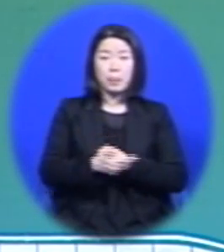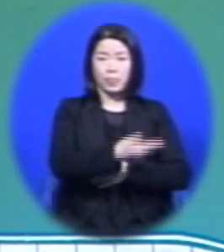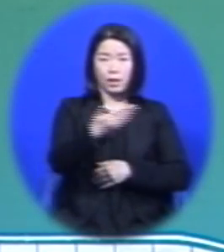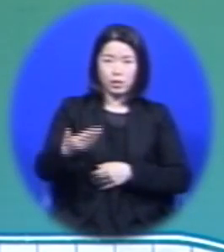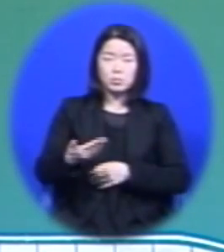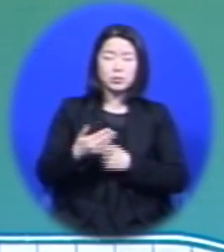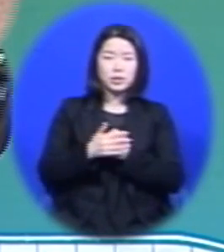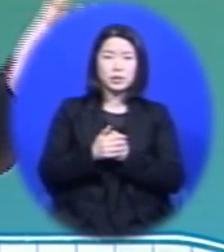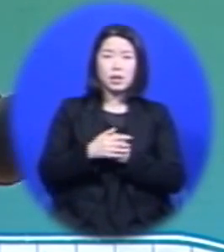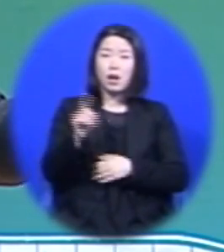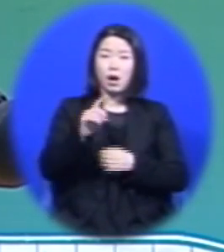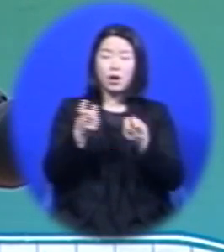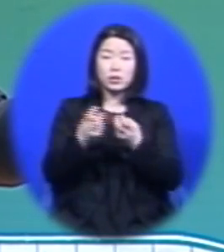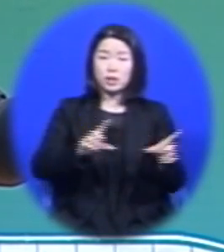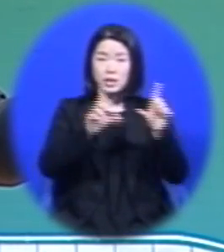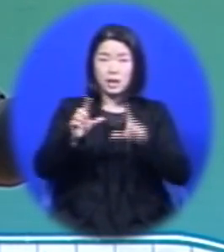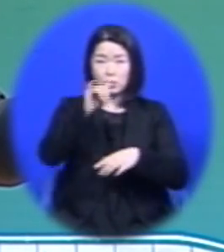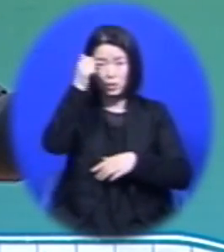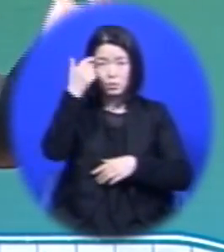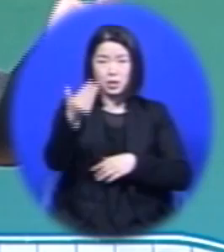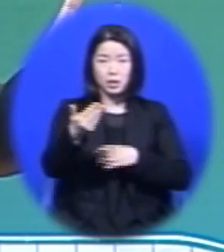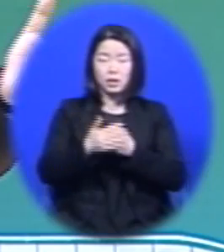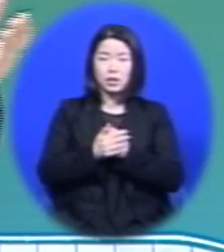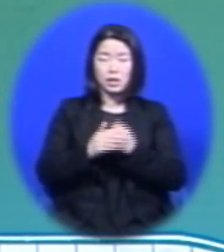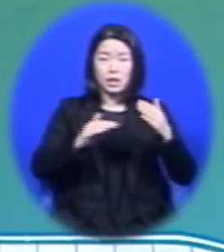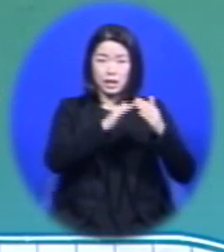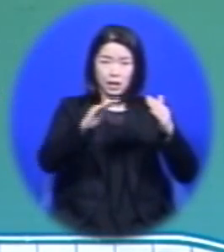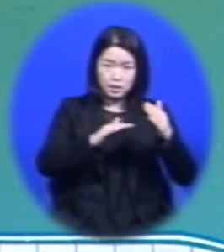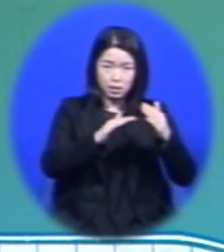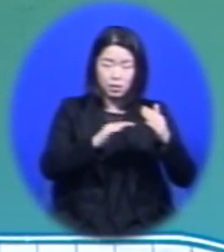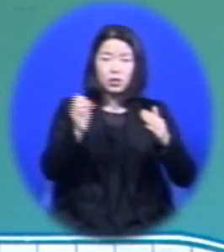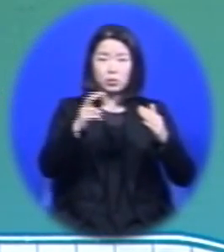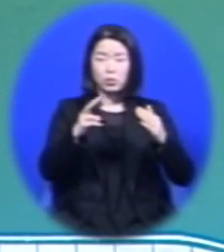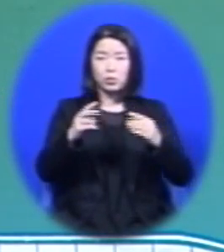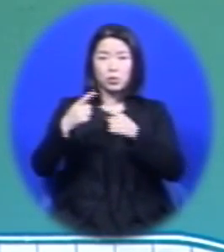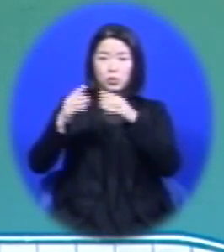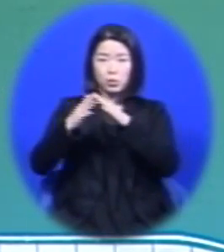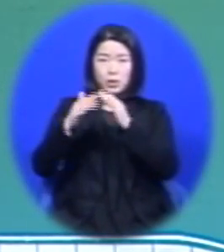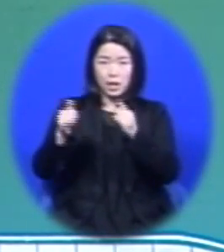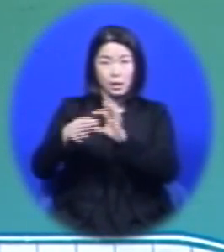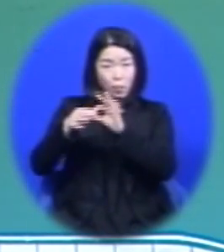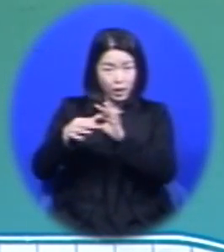여러분은 어떻게 사시나요? 가정에서나 교우들과의 관계에